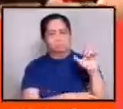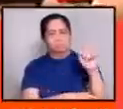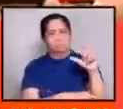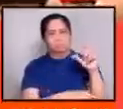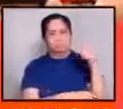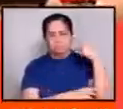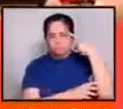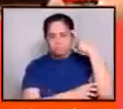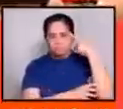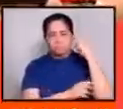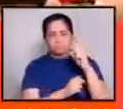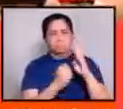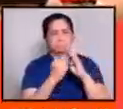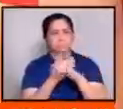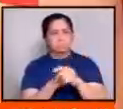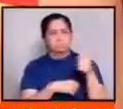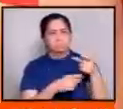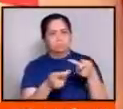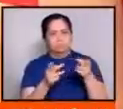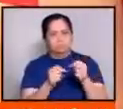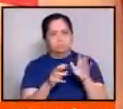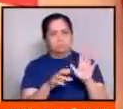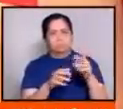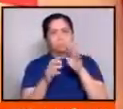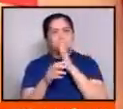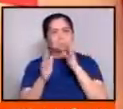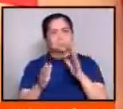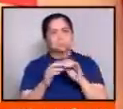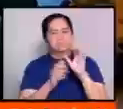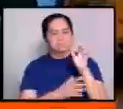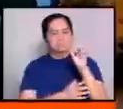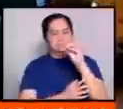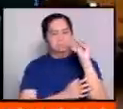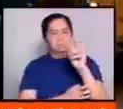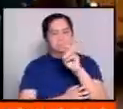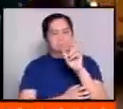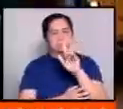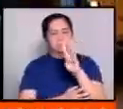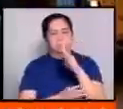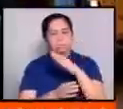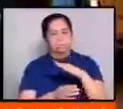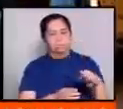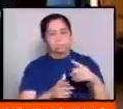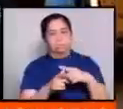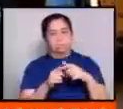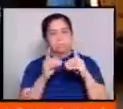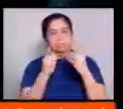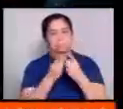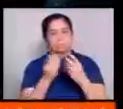President Coco Pimentel na babalik sa kanila ang speakership, lalo't 80 sa 234